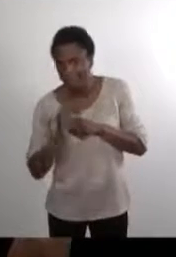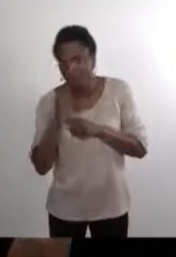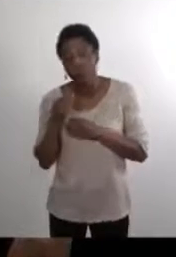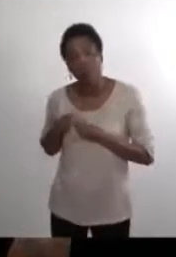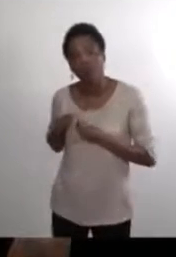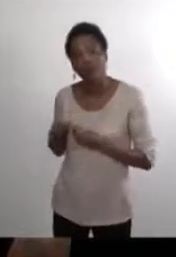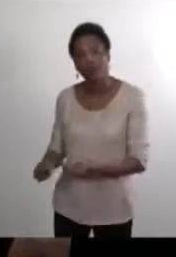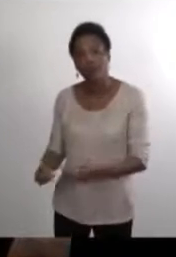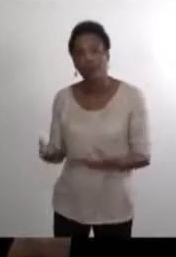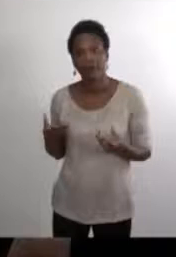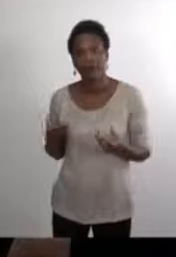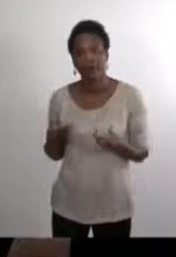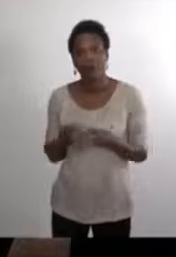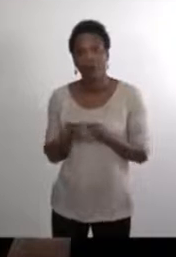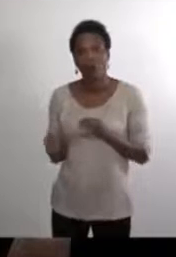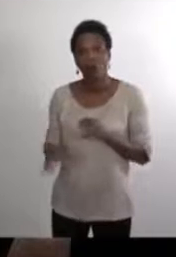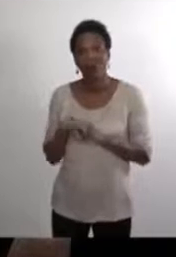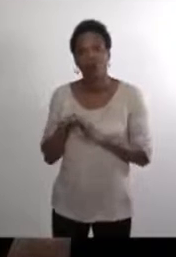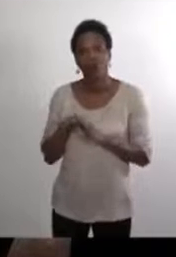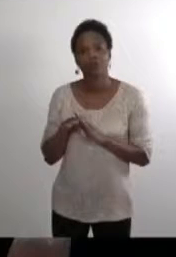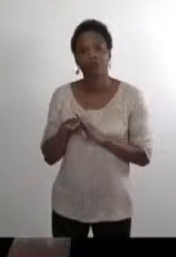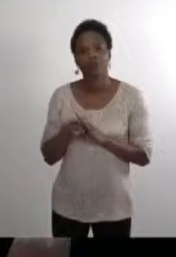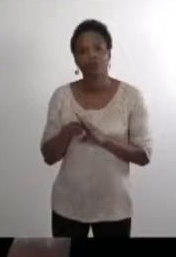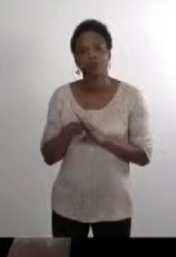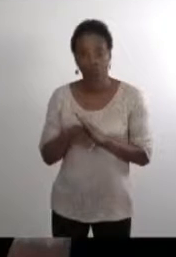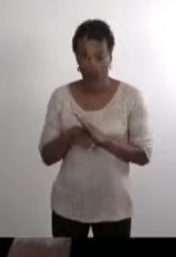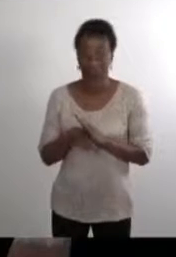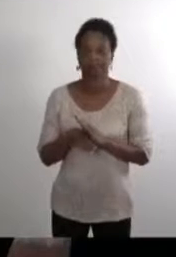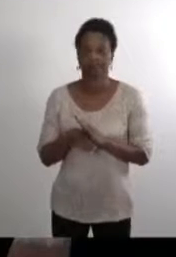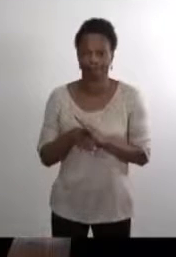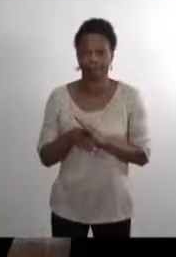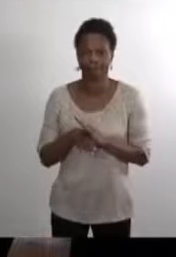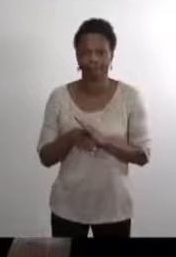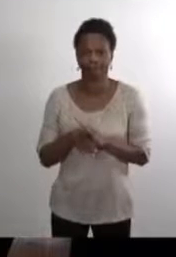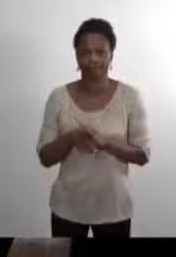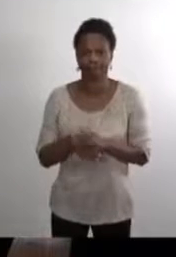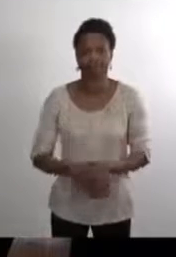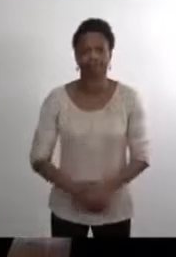les conséquences néfastes que vont subir nos concitoyens.